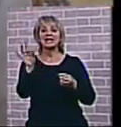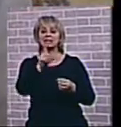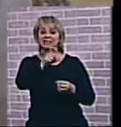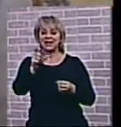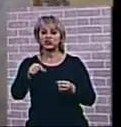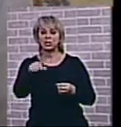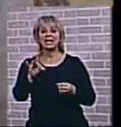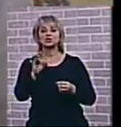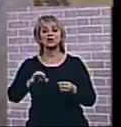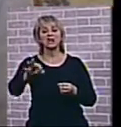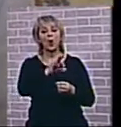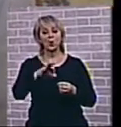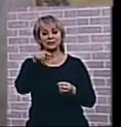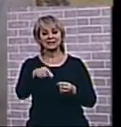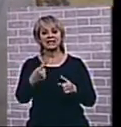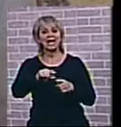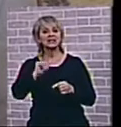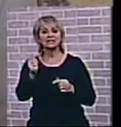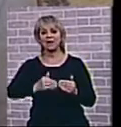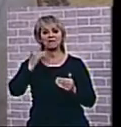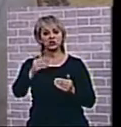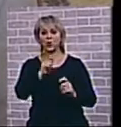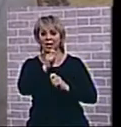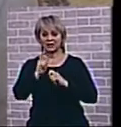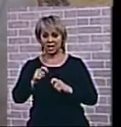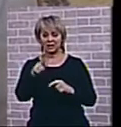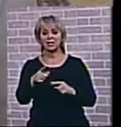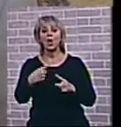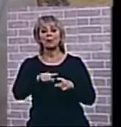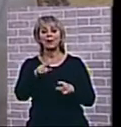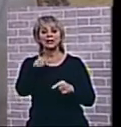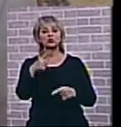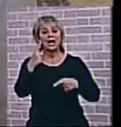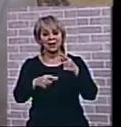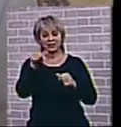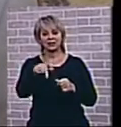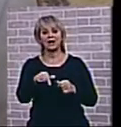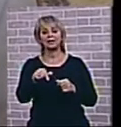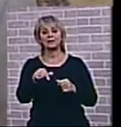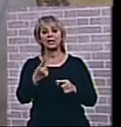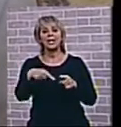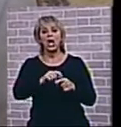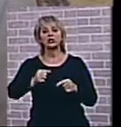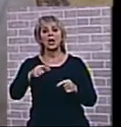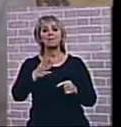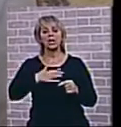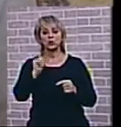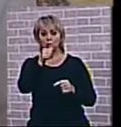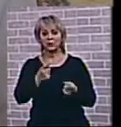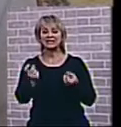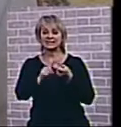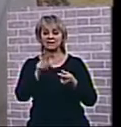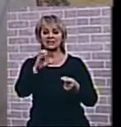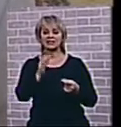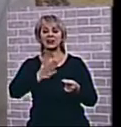Ростовчанина Ростовской области – это самая высокая награда, потому что это родная. Вот это мои годы, связаны